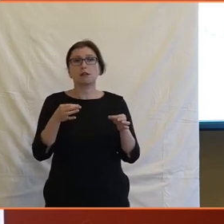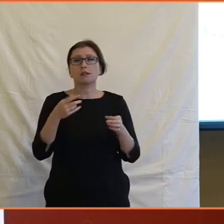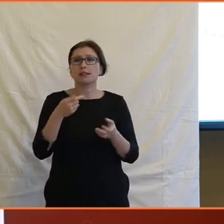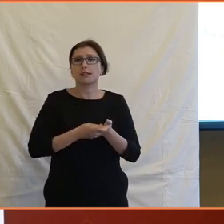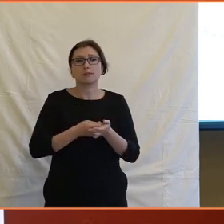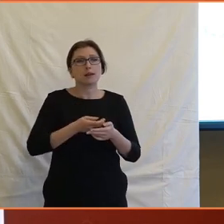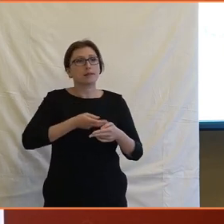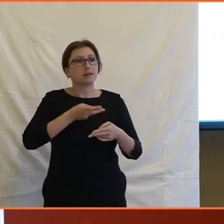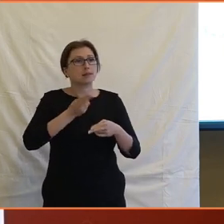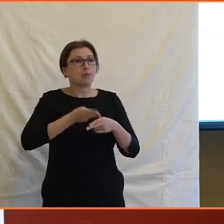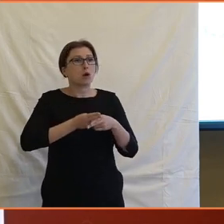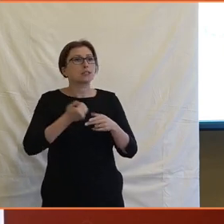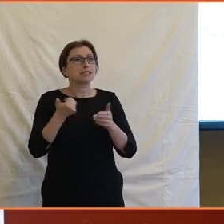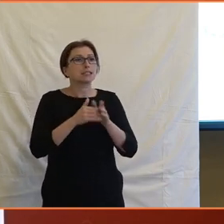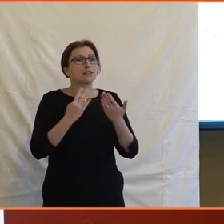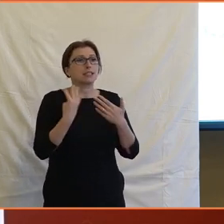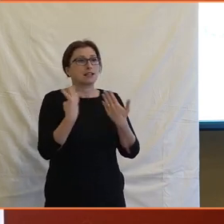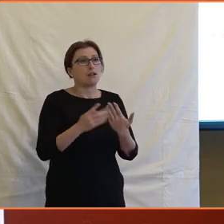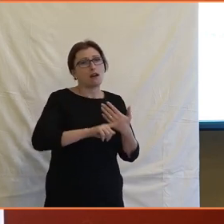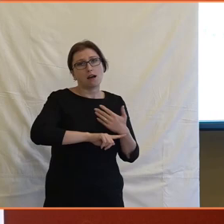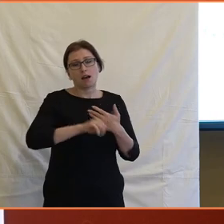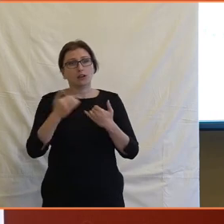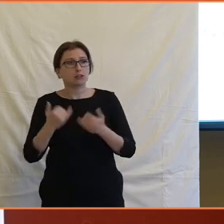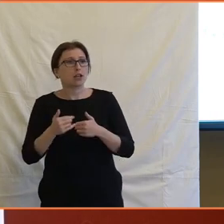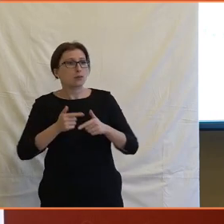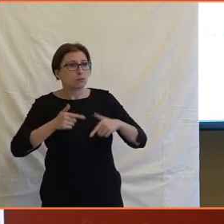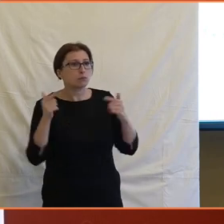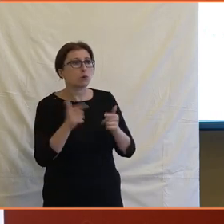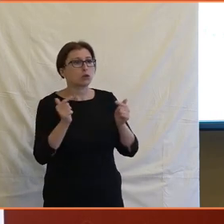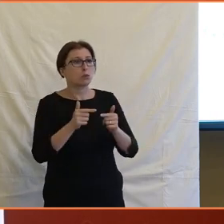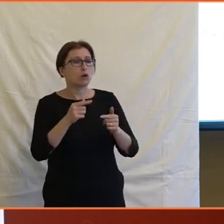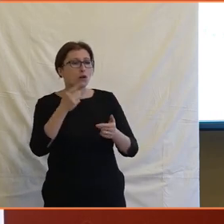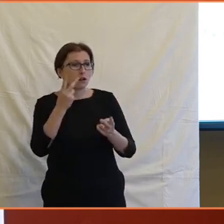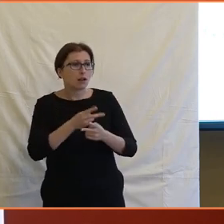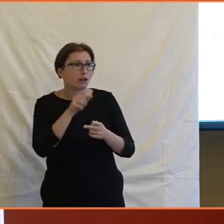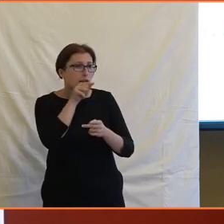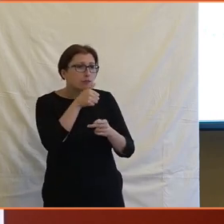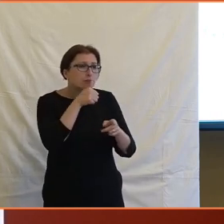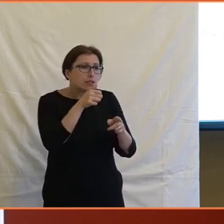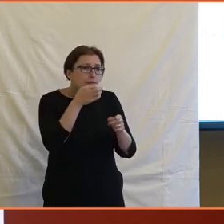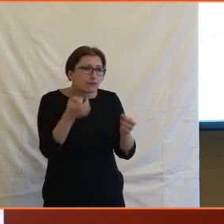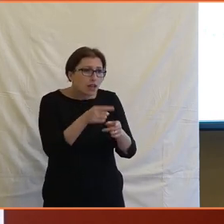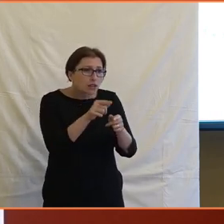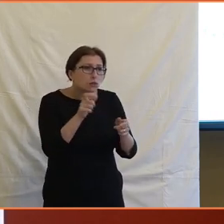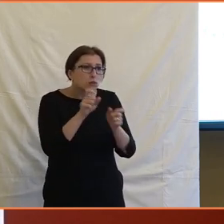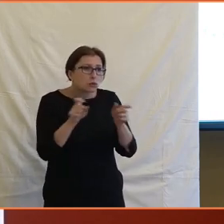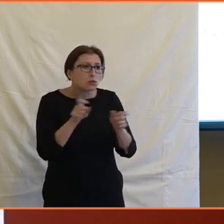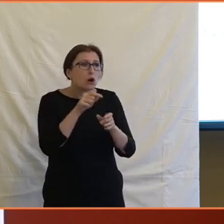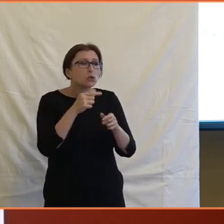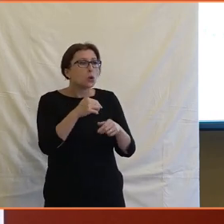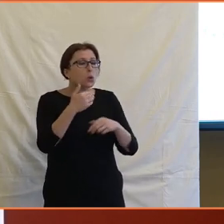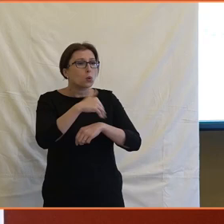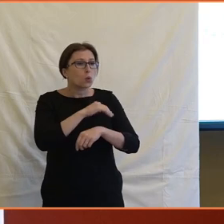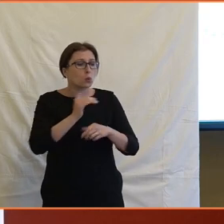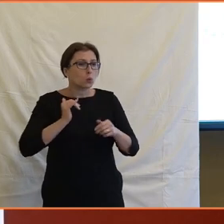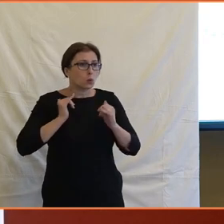chorobná devadesátková snaha podporovat učňáky za každou cenu, protože řemeslo je to nejdůležitější